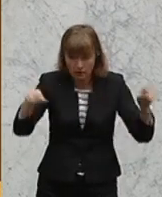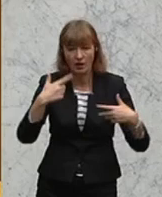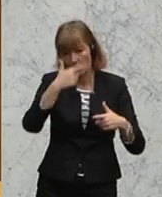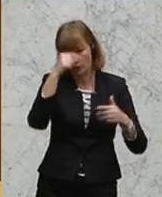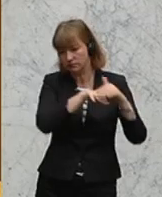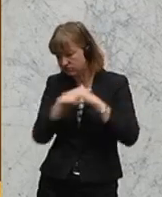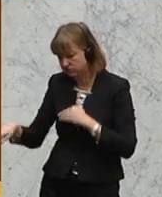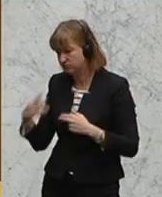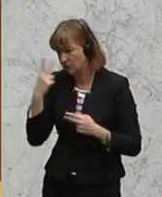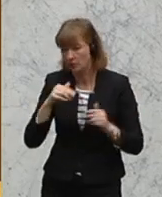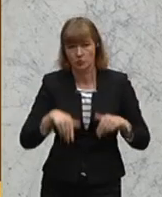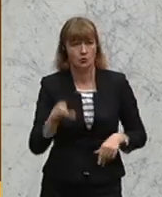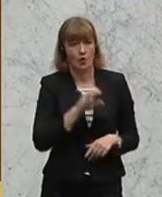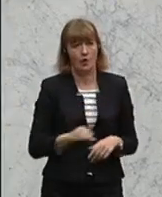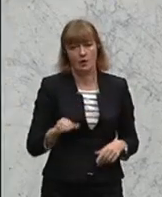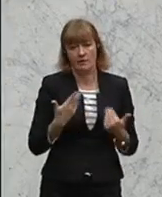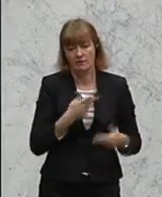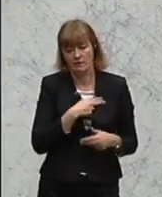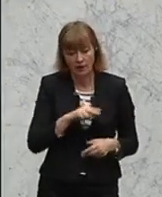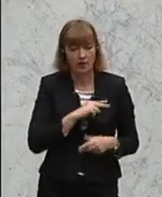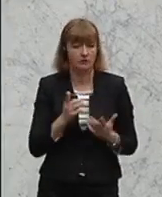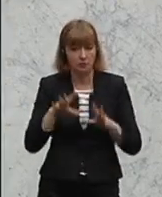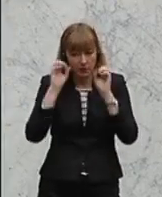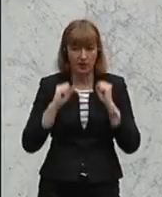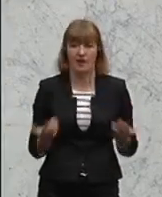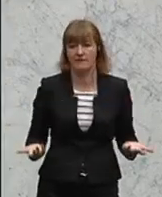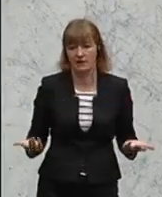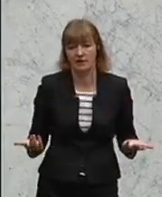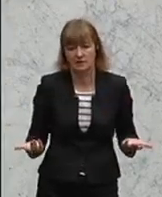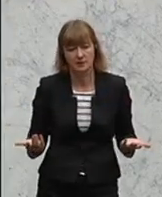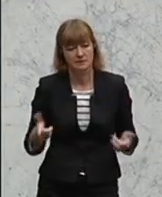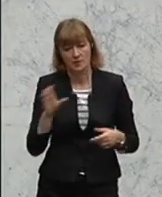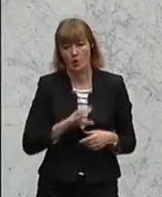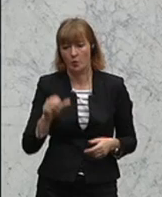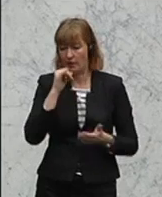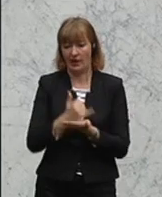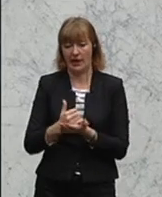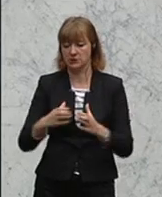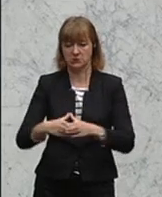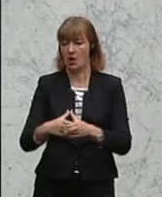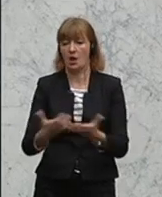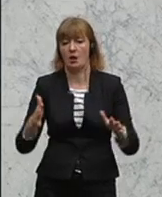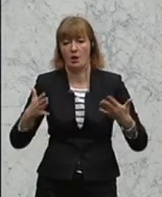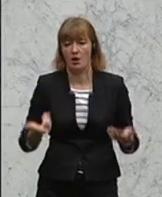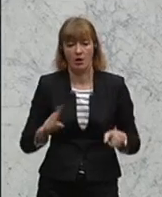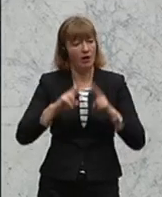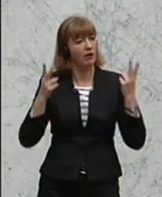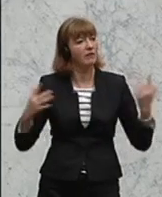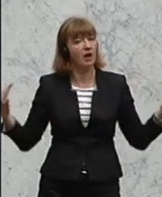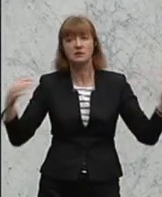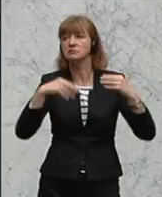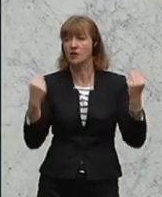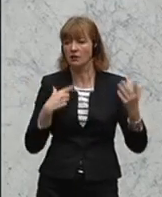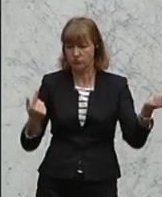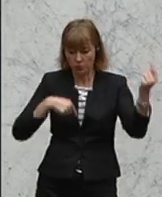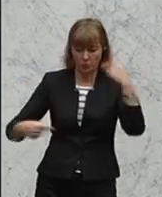aufbrechen. Das heißt, Europa muss endlich seine Verantwortung begreifen. Europa ist keine Insel. Wir werden von den Weltgeschehnissen